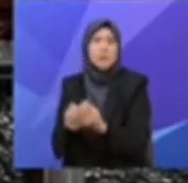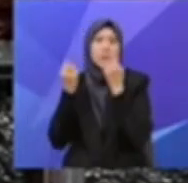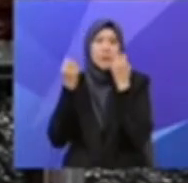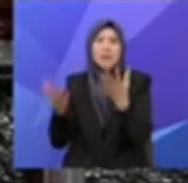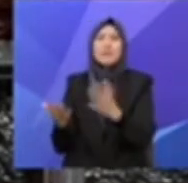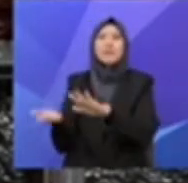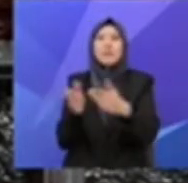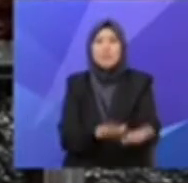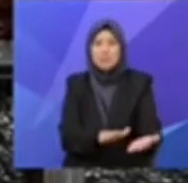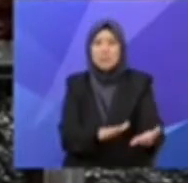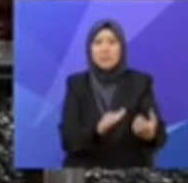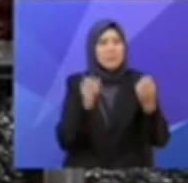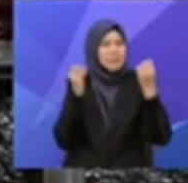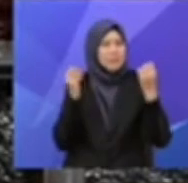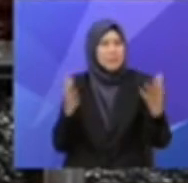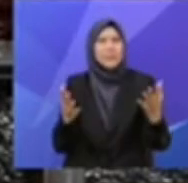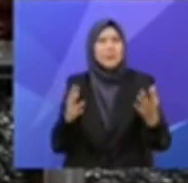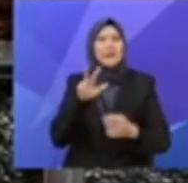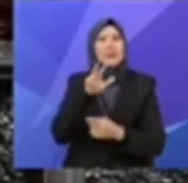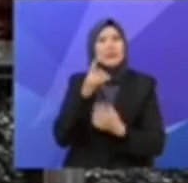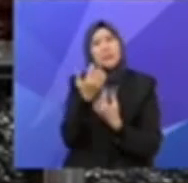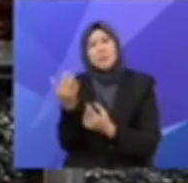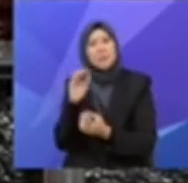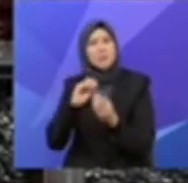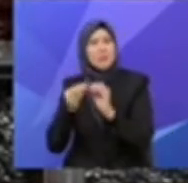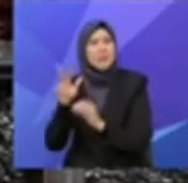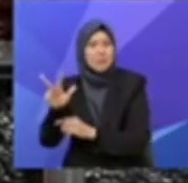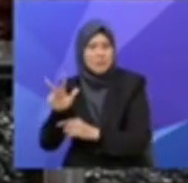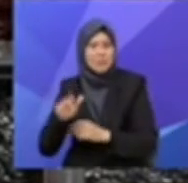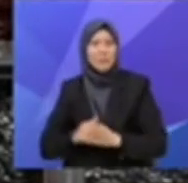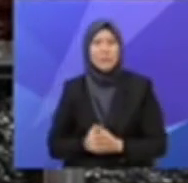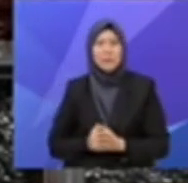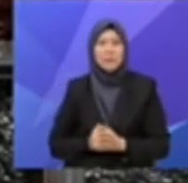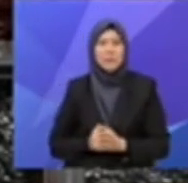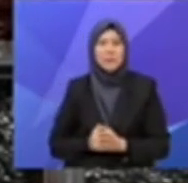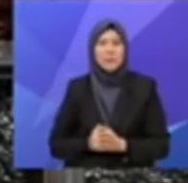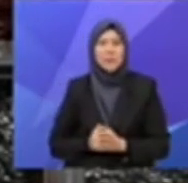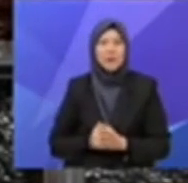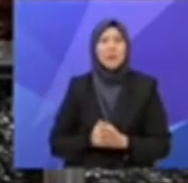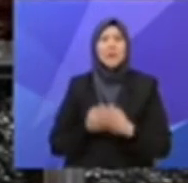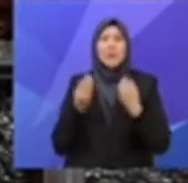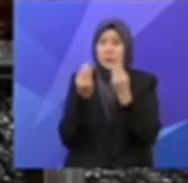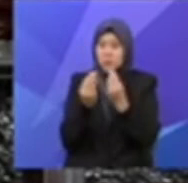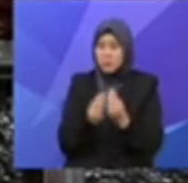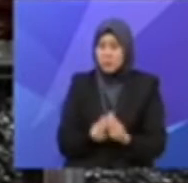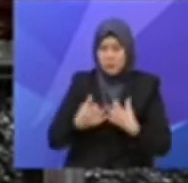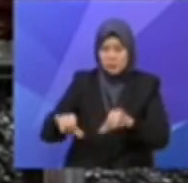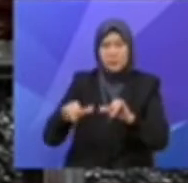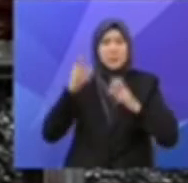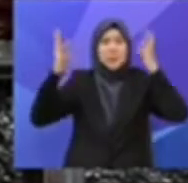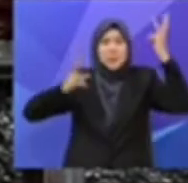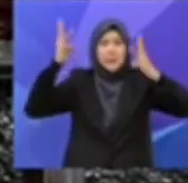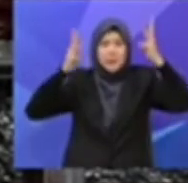masih lagi Balai Gar kepada 3dj bermaksud angka masih membimbangkan